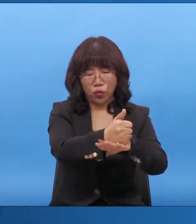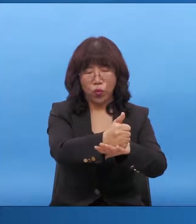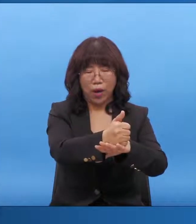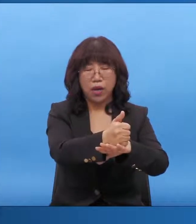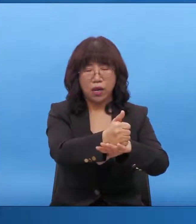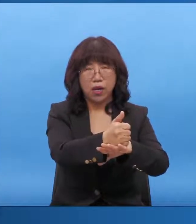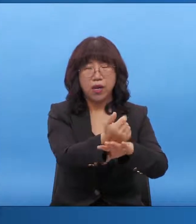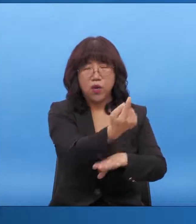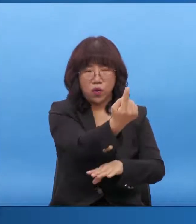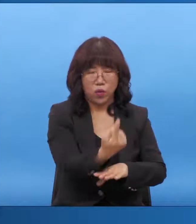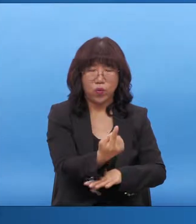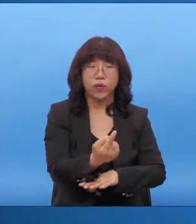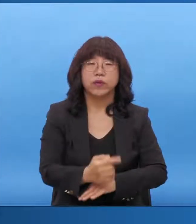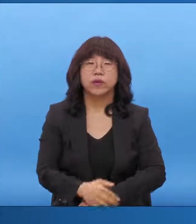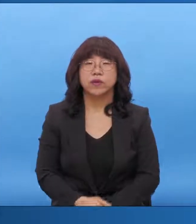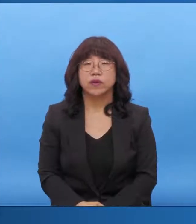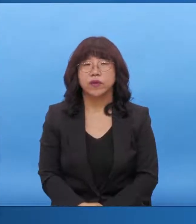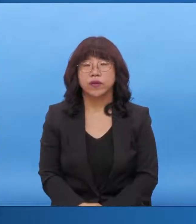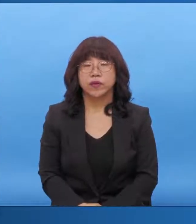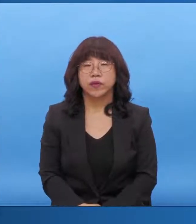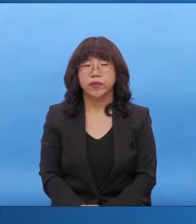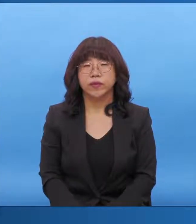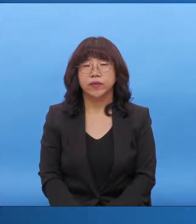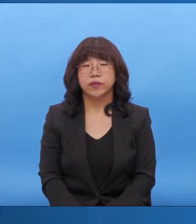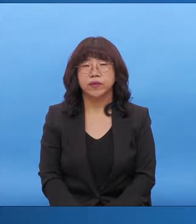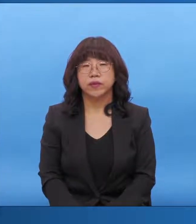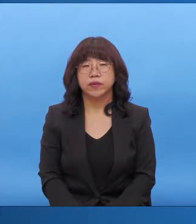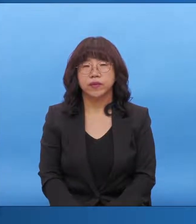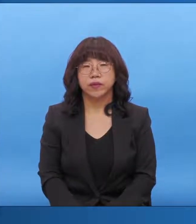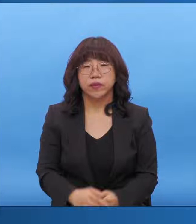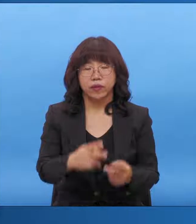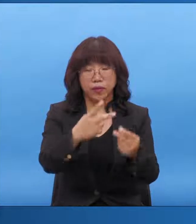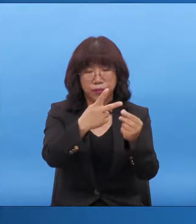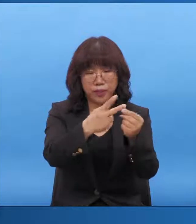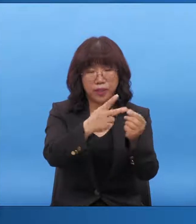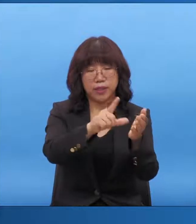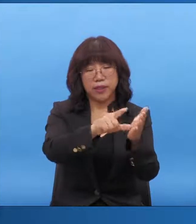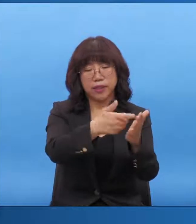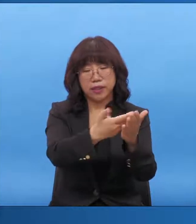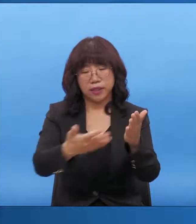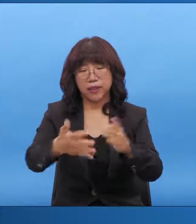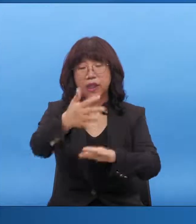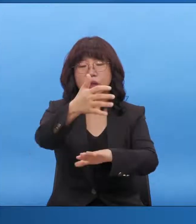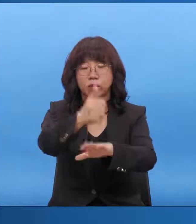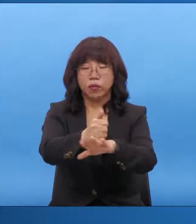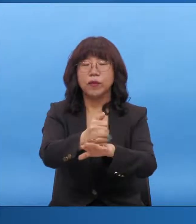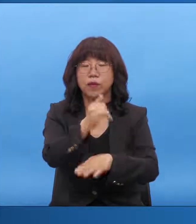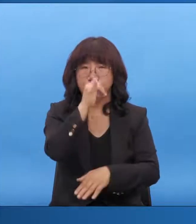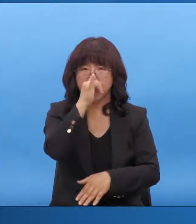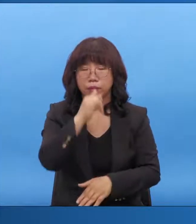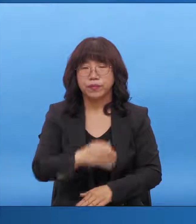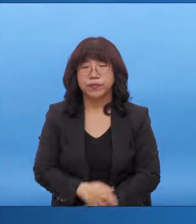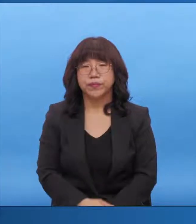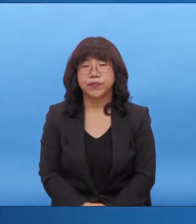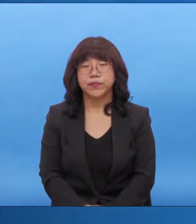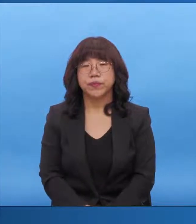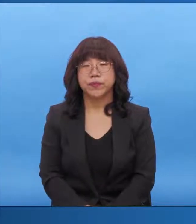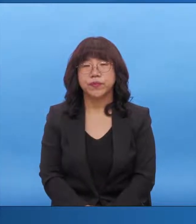time. 그러나 시대마다 종말이 있었어요. And of course, age by age, we have that destruction of the